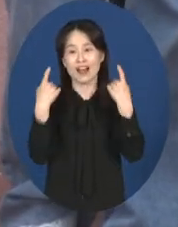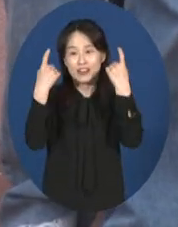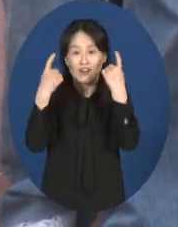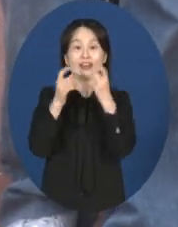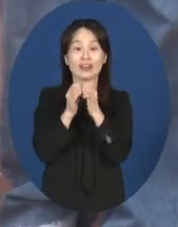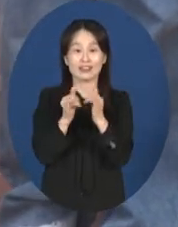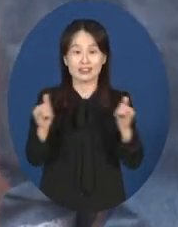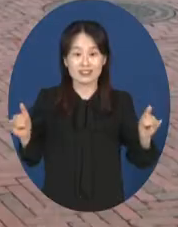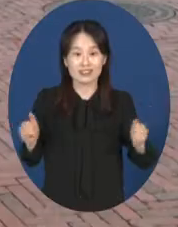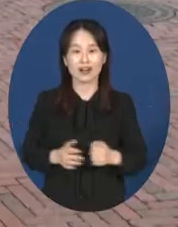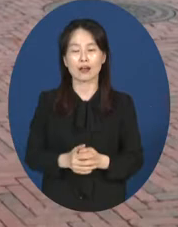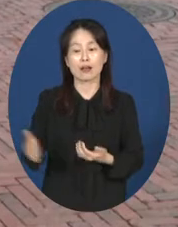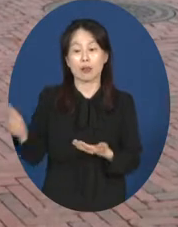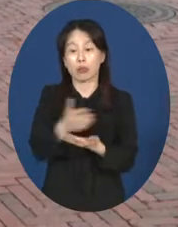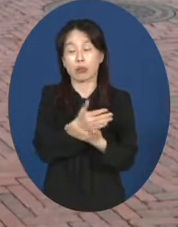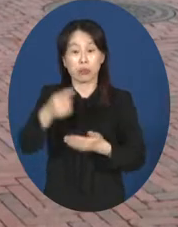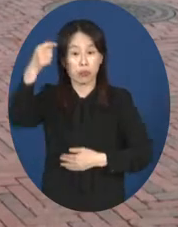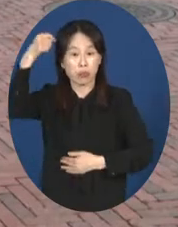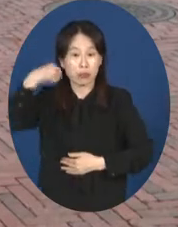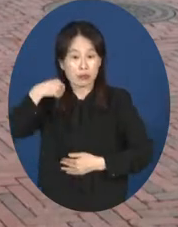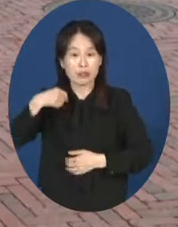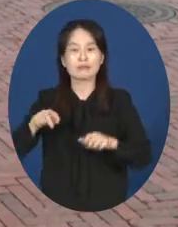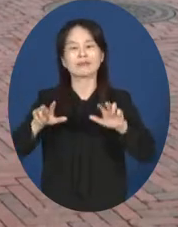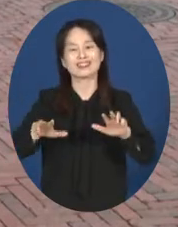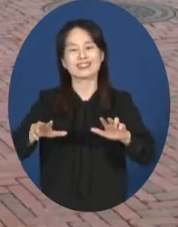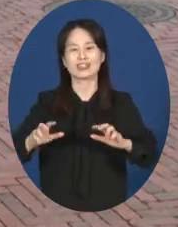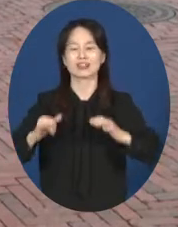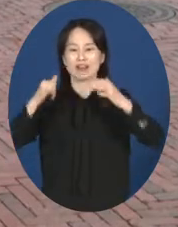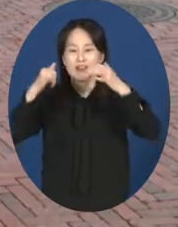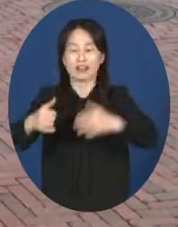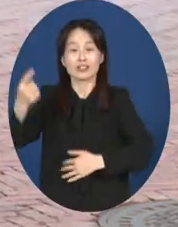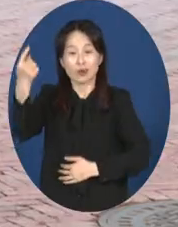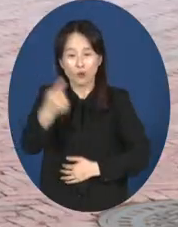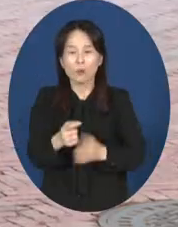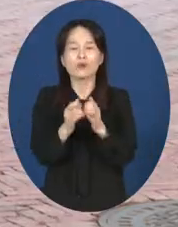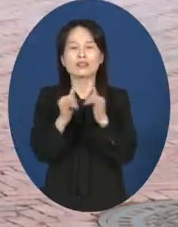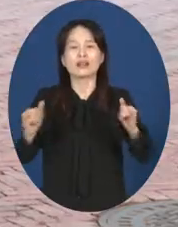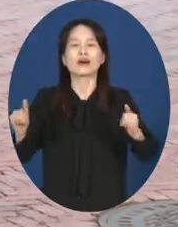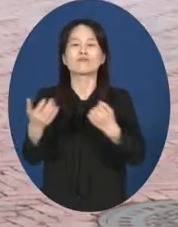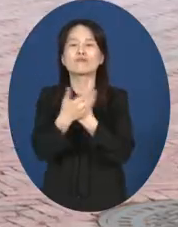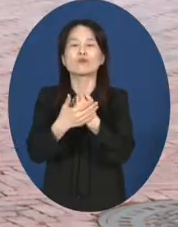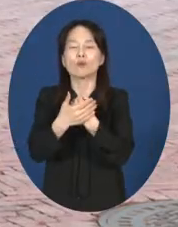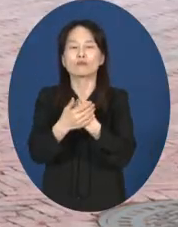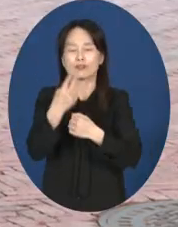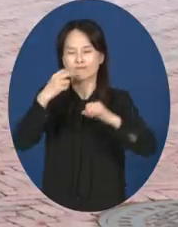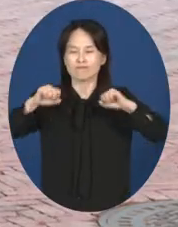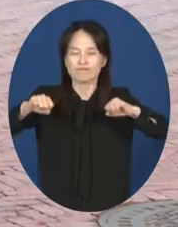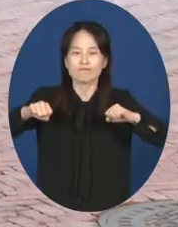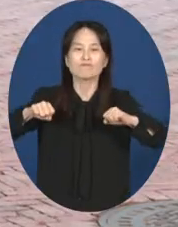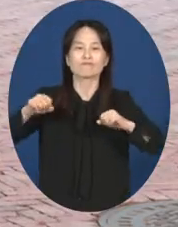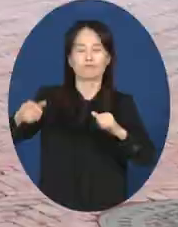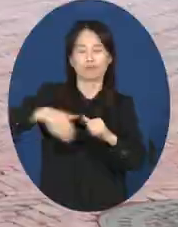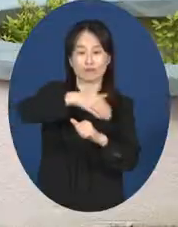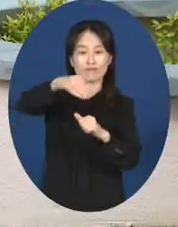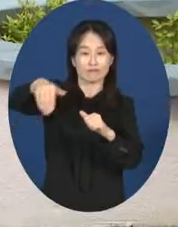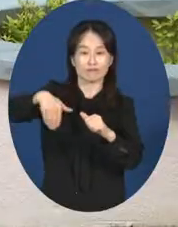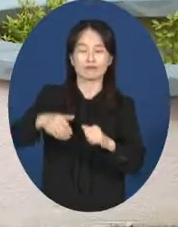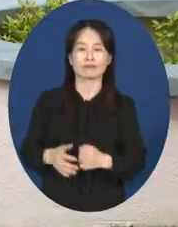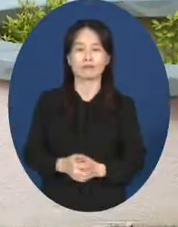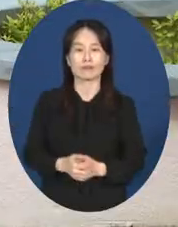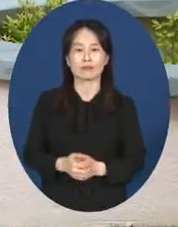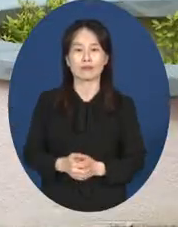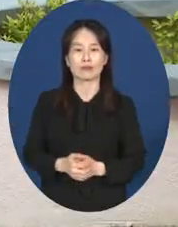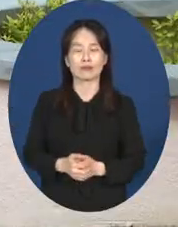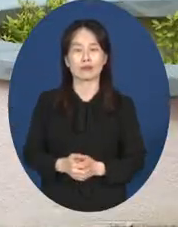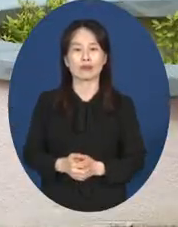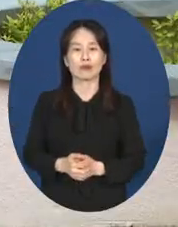관광객들. 썰렁했던 여행지가 전 세계에서 찾은 관광객들로 모처럼 활기를 찾은 모습입니다. 몇